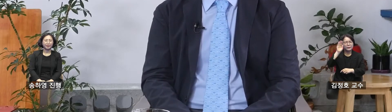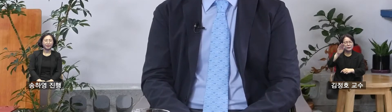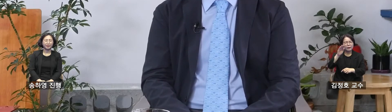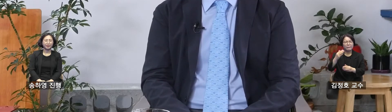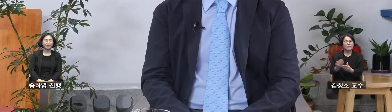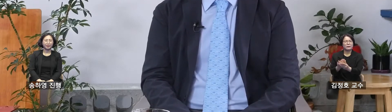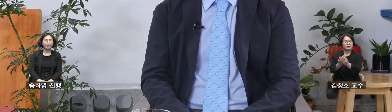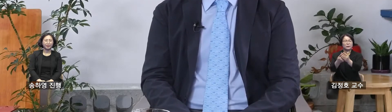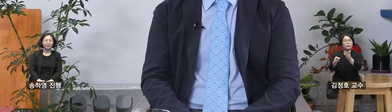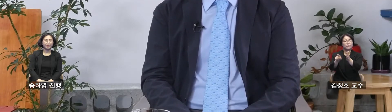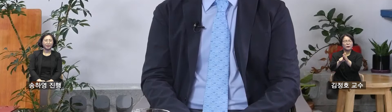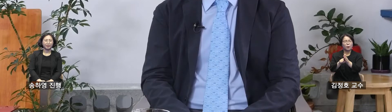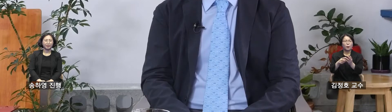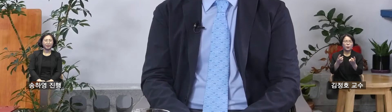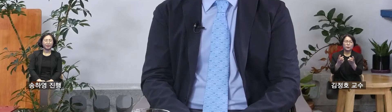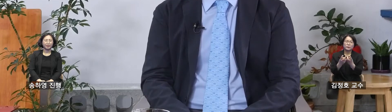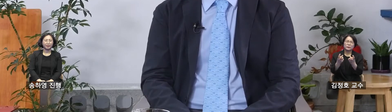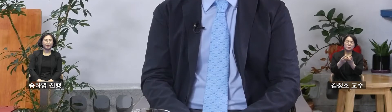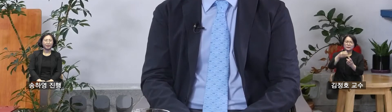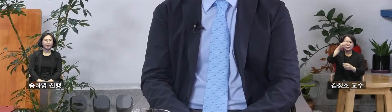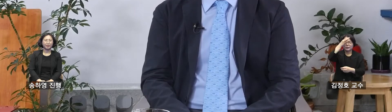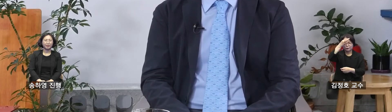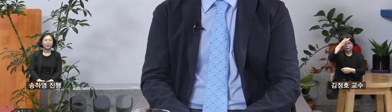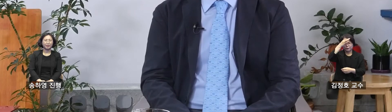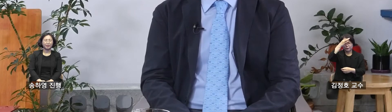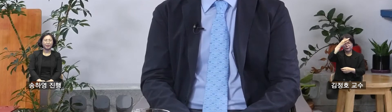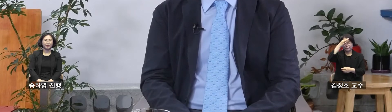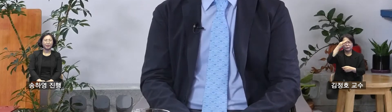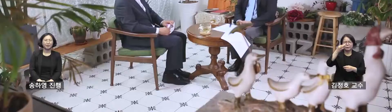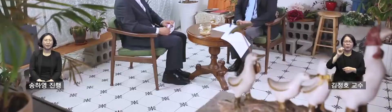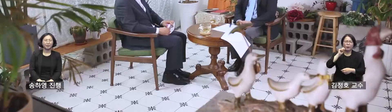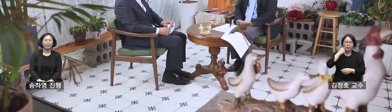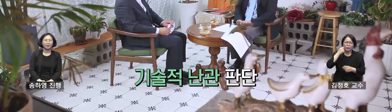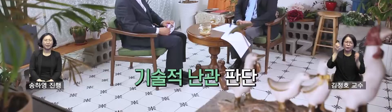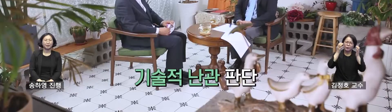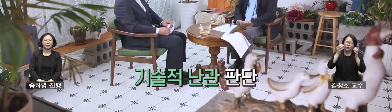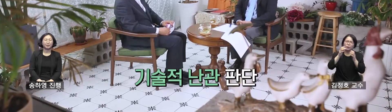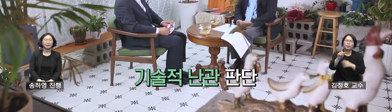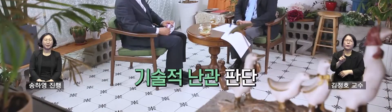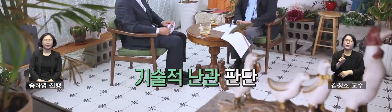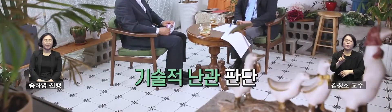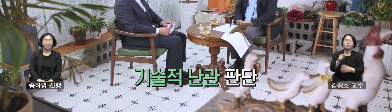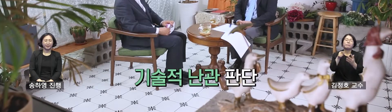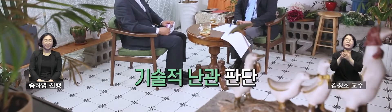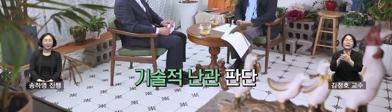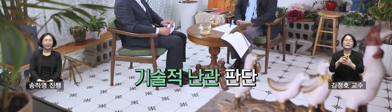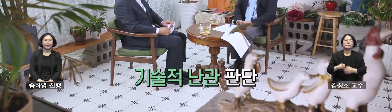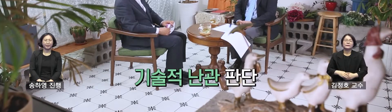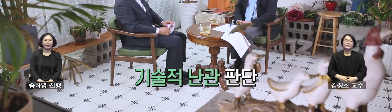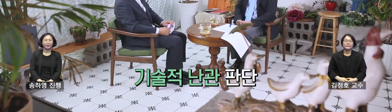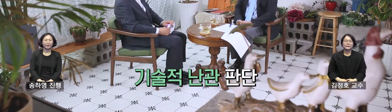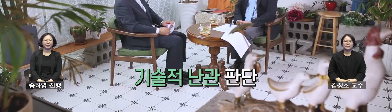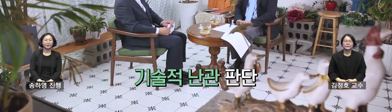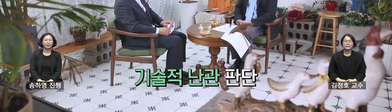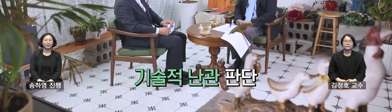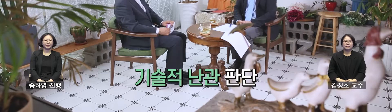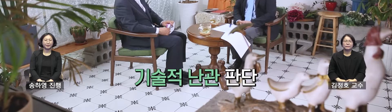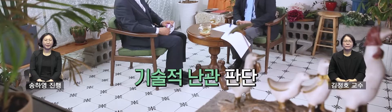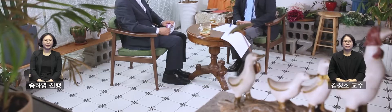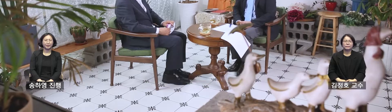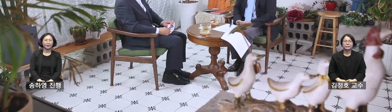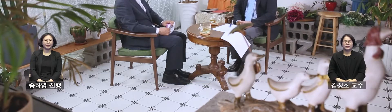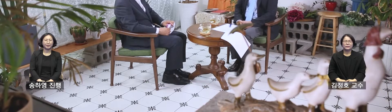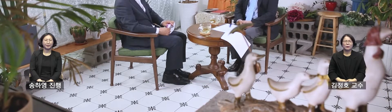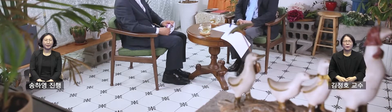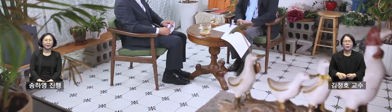좋아지기 위해서는 어떠한 기술적인 난관이 있는가를 그때 판단을 했어요. 그런데 오래 있지는